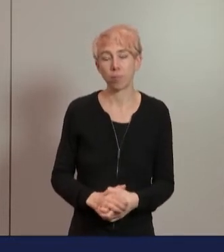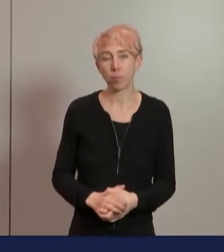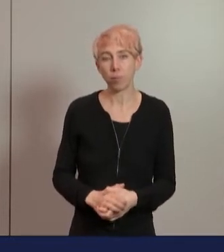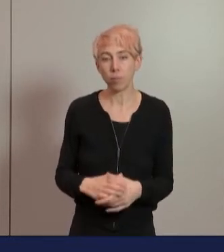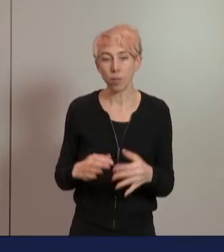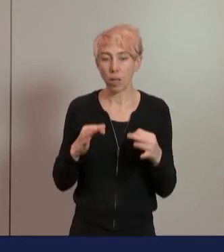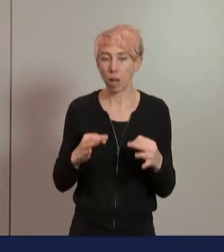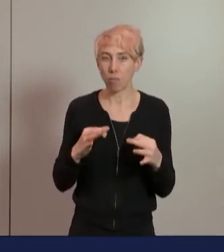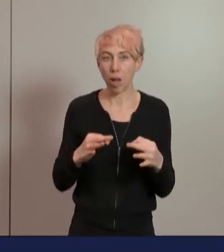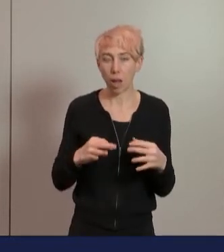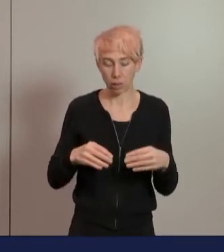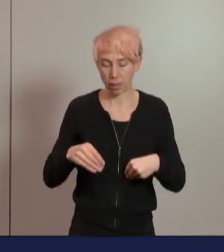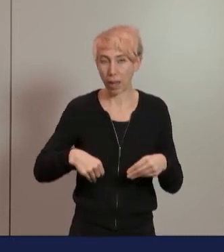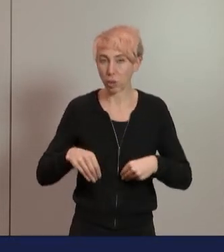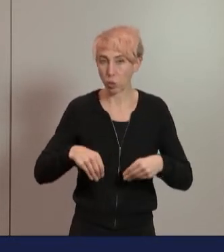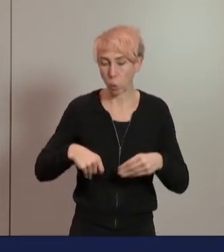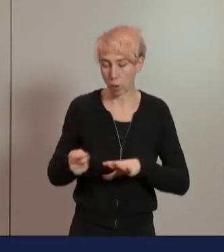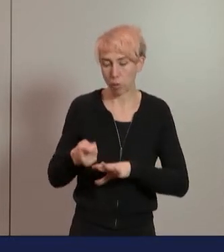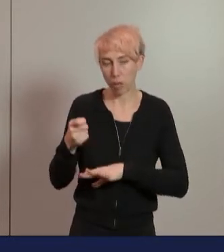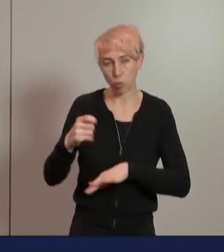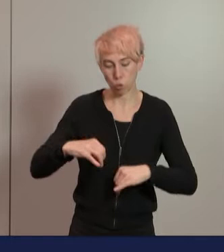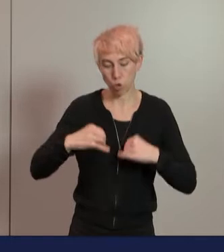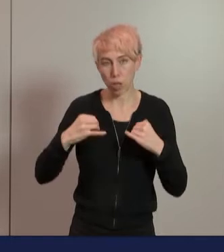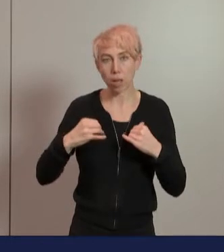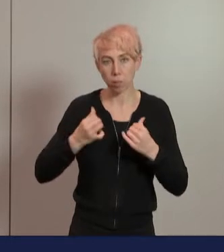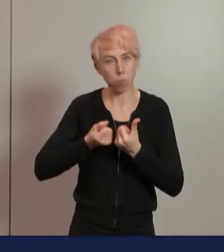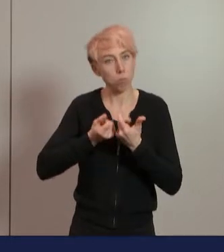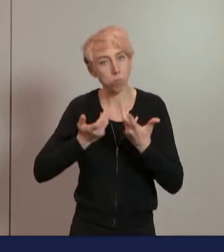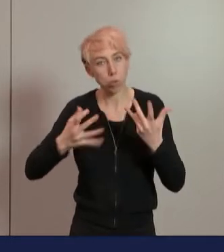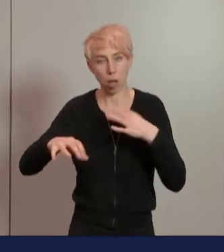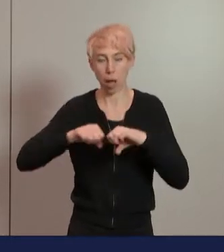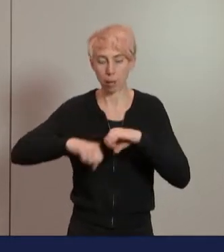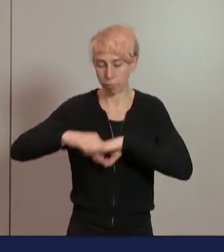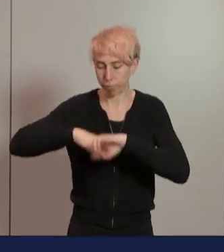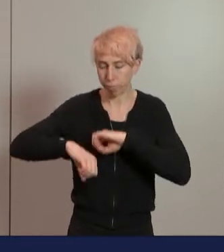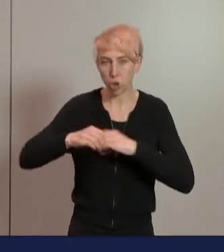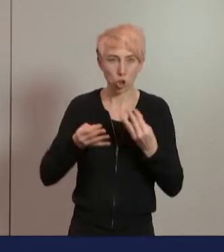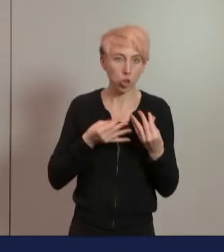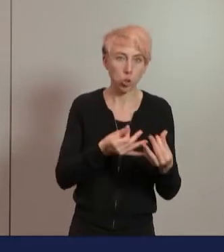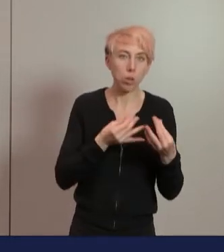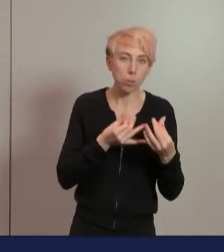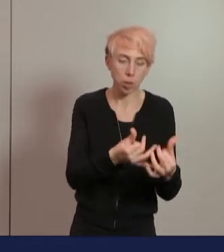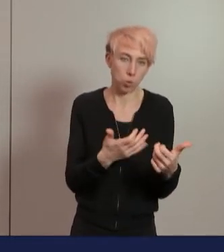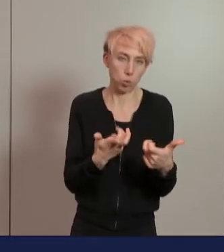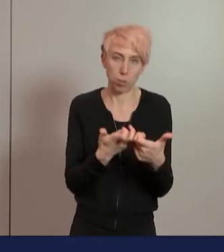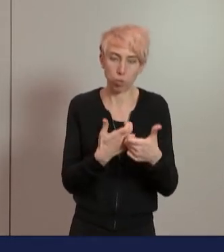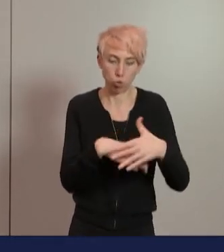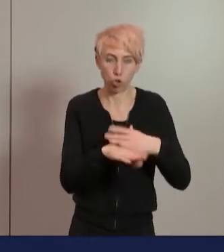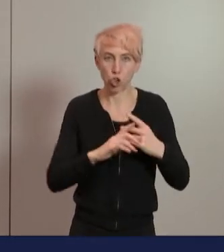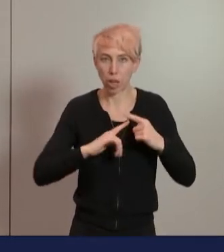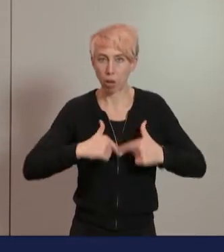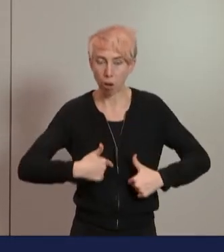Pour la direction éducation jeunesse, là encore de nombreuses actions ont été mises en place, actions de sensibilisation, notamment dans les